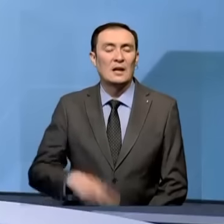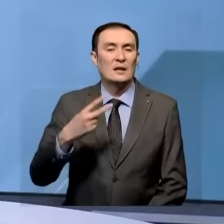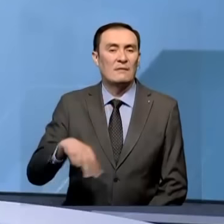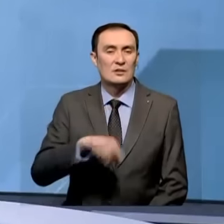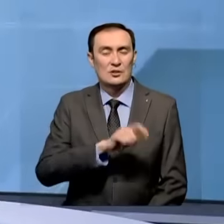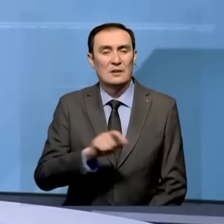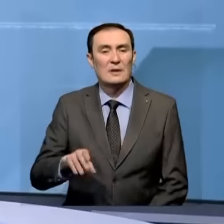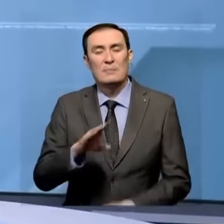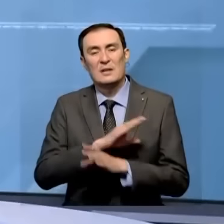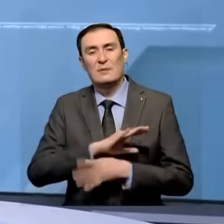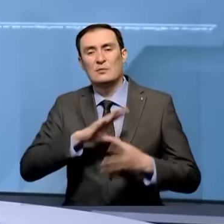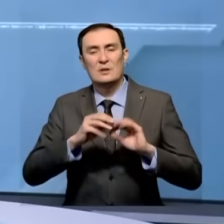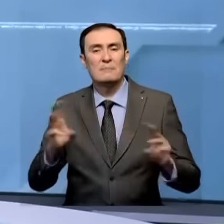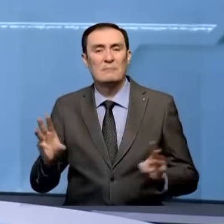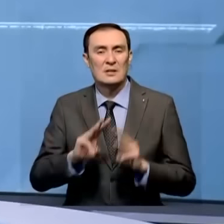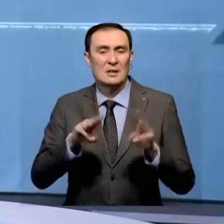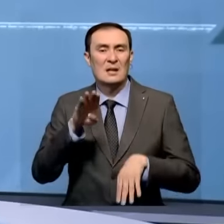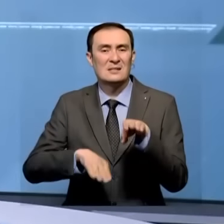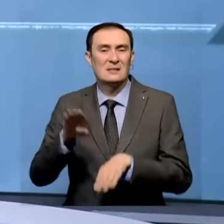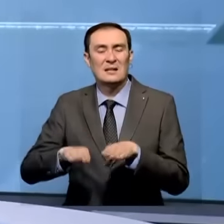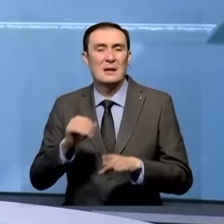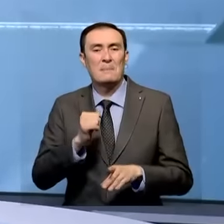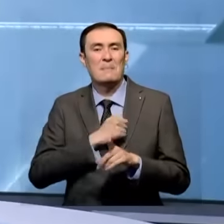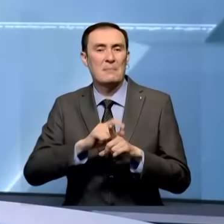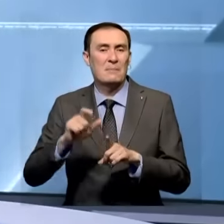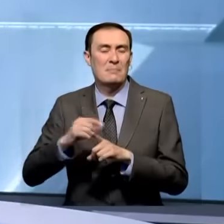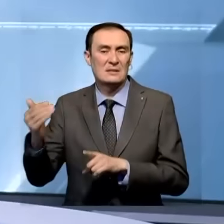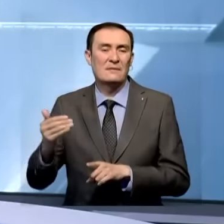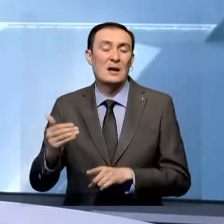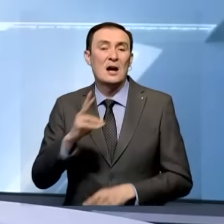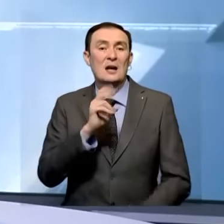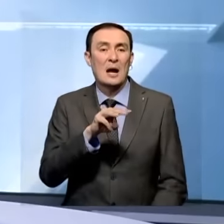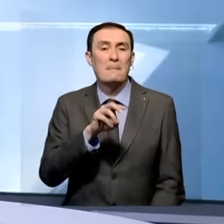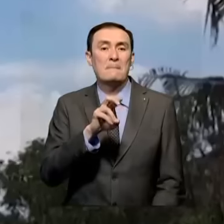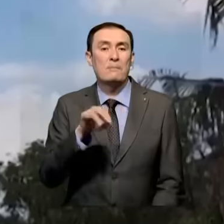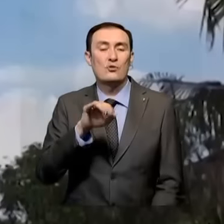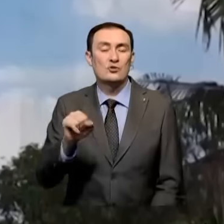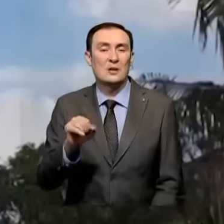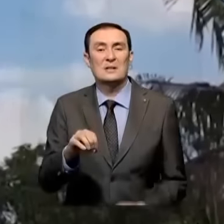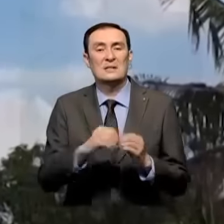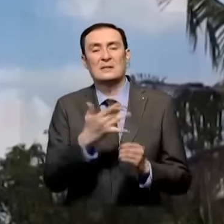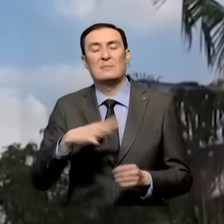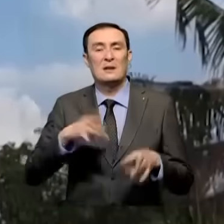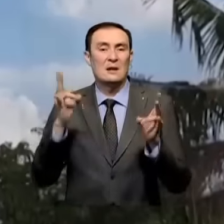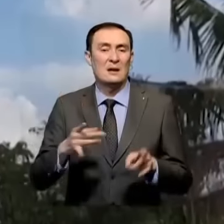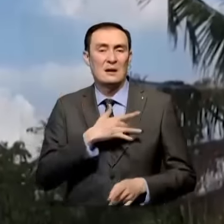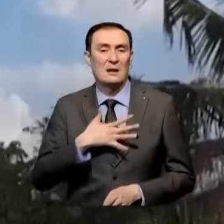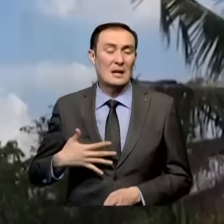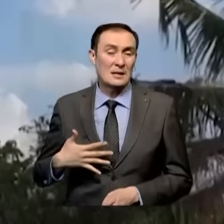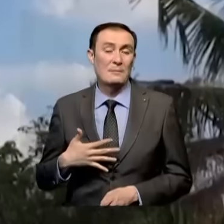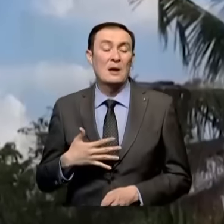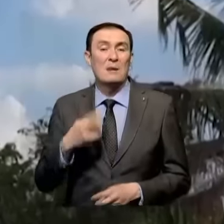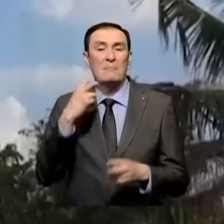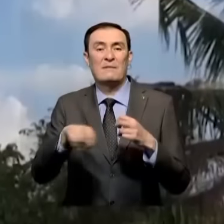Двадцать человек погибли в результате пожара на складе боеприпасов на западе Камбоджи. Еще десятки получили ранения разной степени